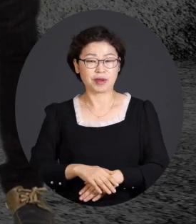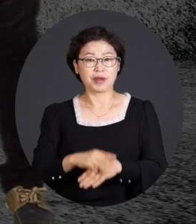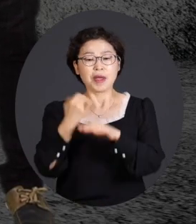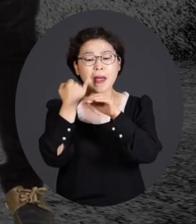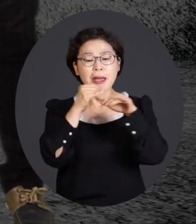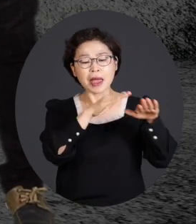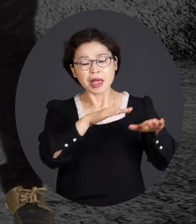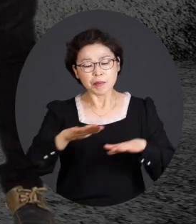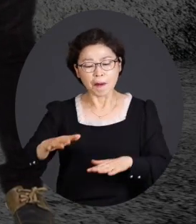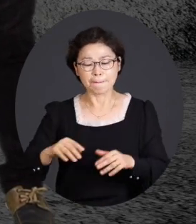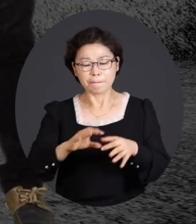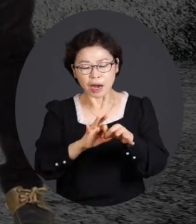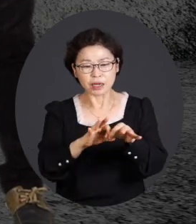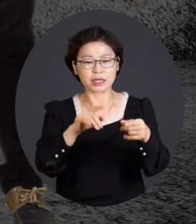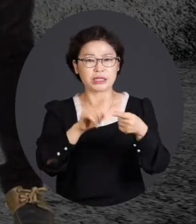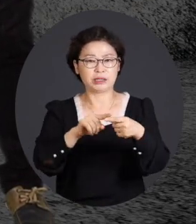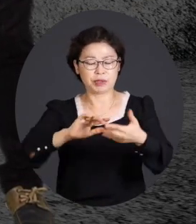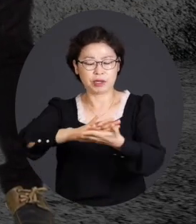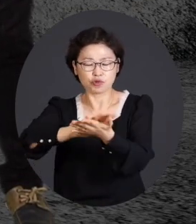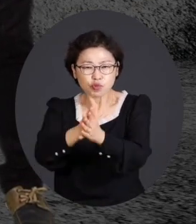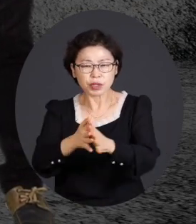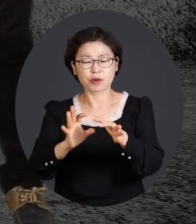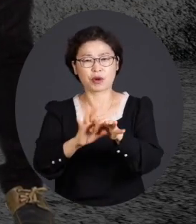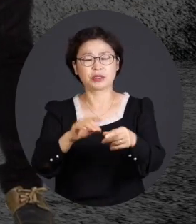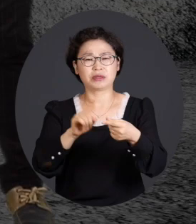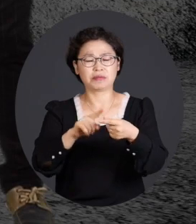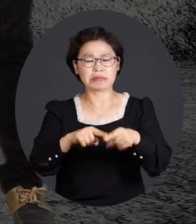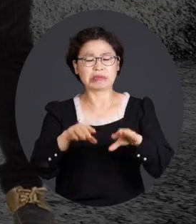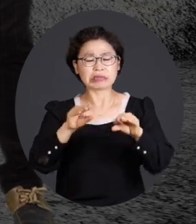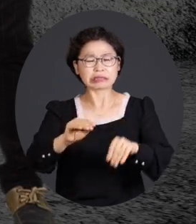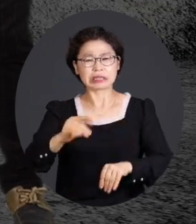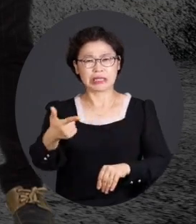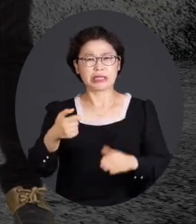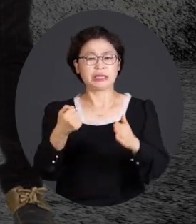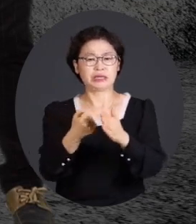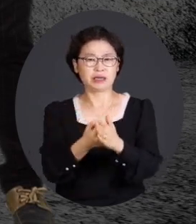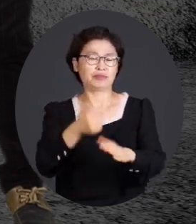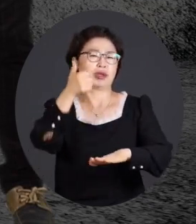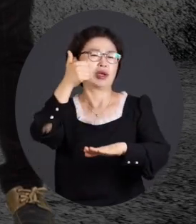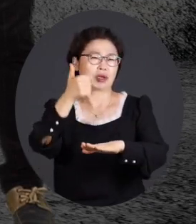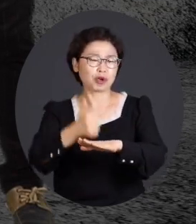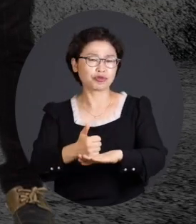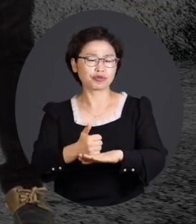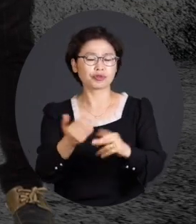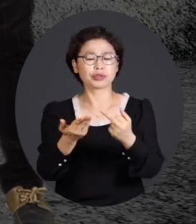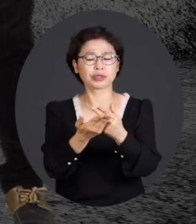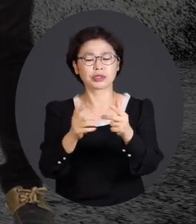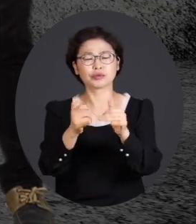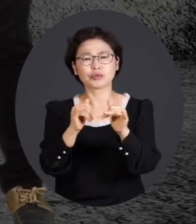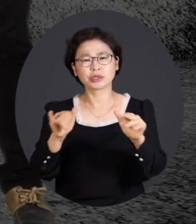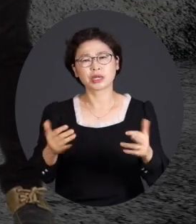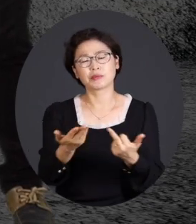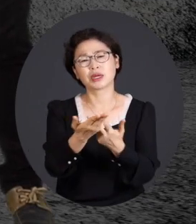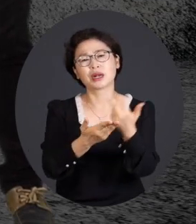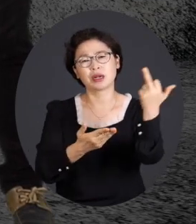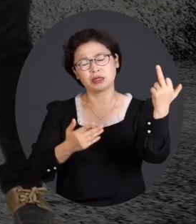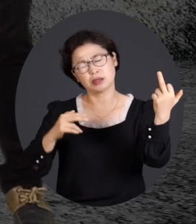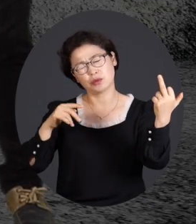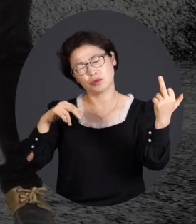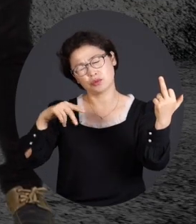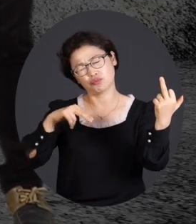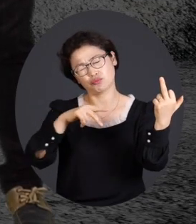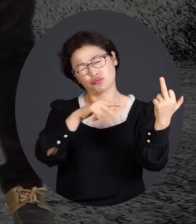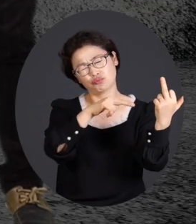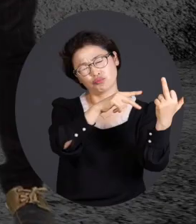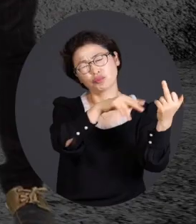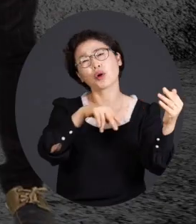마을로 이동했지만 이 토벌대의 학살격이 그치지 않자 결국 다시 한라산으로 피신합니다.